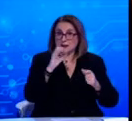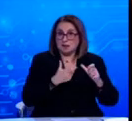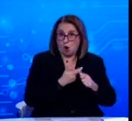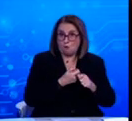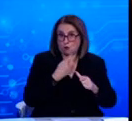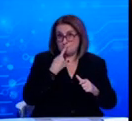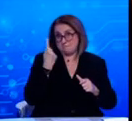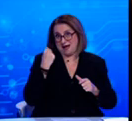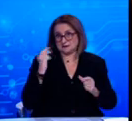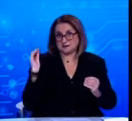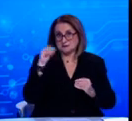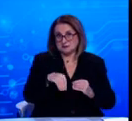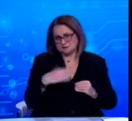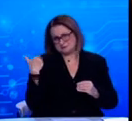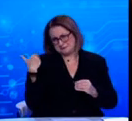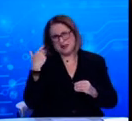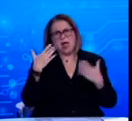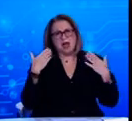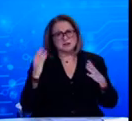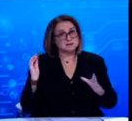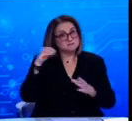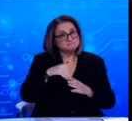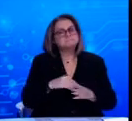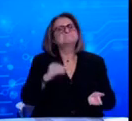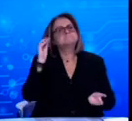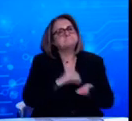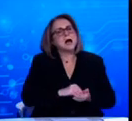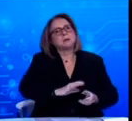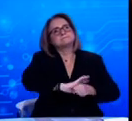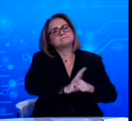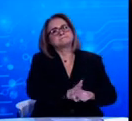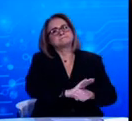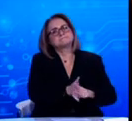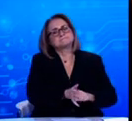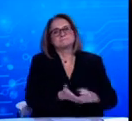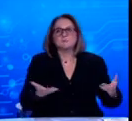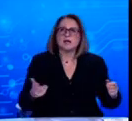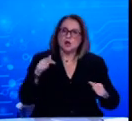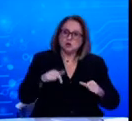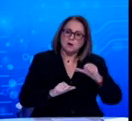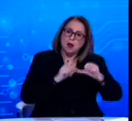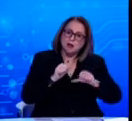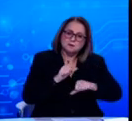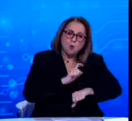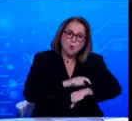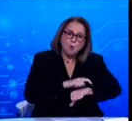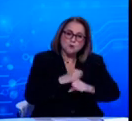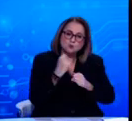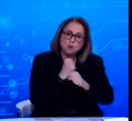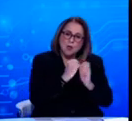να αποφύγουμε φαινόμενα συνωστισμού. Γι' αυτό και θεσμοθετήσαμε τα κυλιόμενα ωράρια προσέλευσης στην εργασία. Χρειαζόμαστε